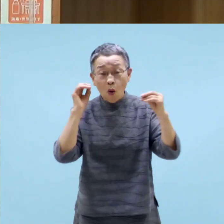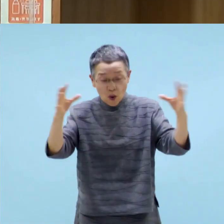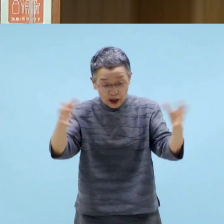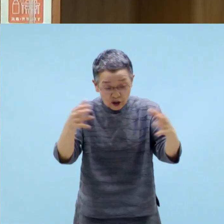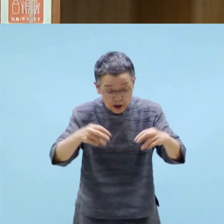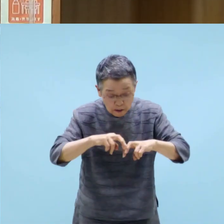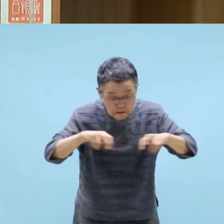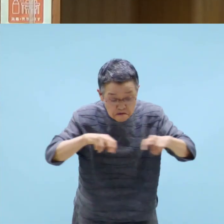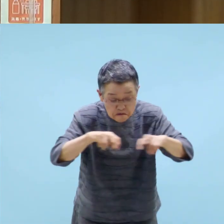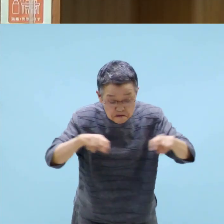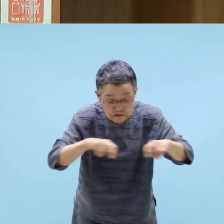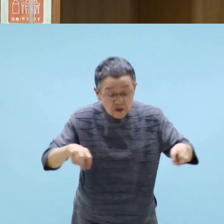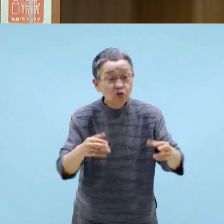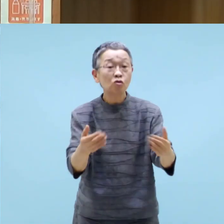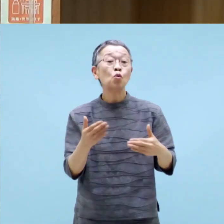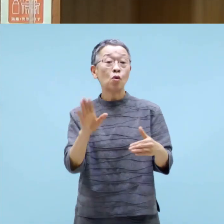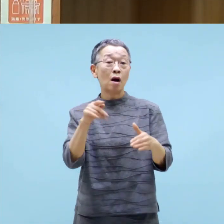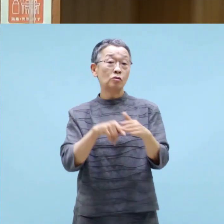ないから結局、